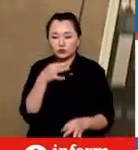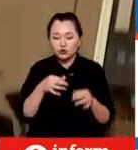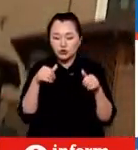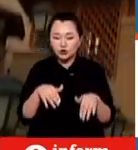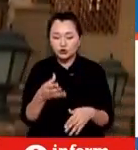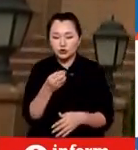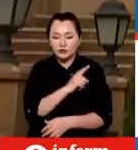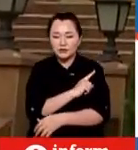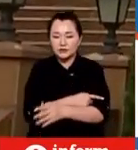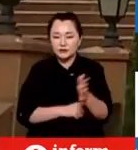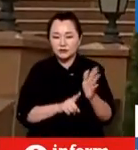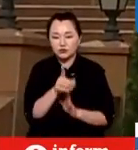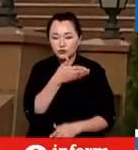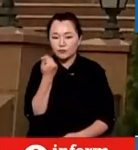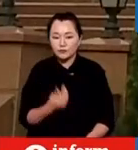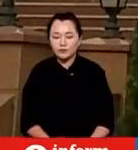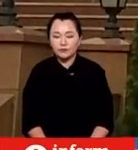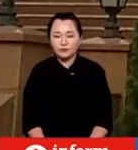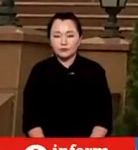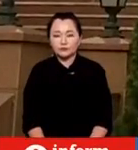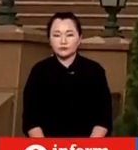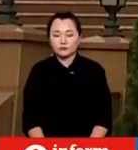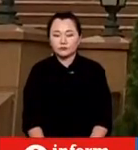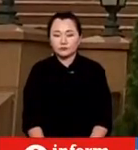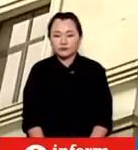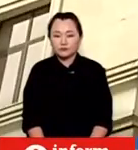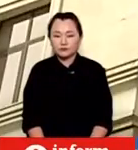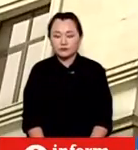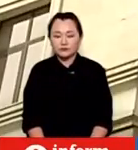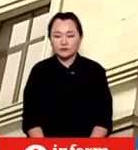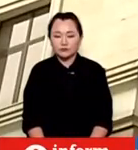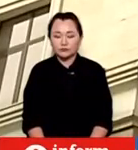әлі күшіненген жоқ. Нұрболат Жаңабекұлы, Информбюро, Алматы.